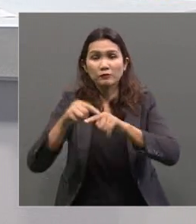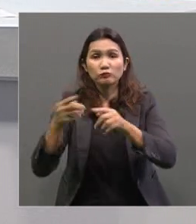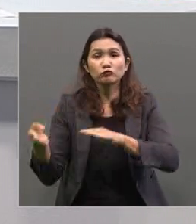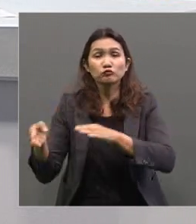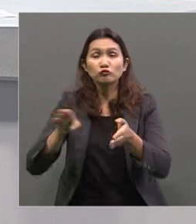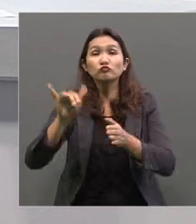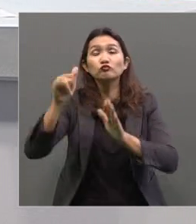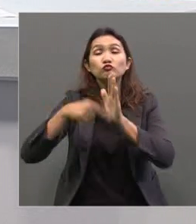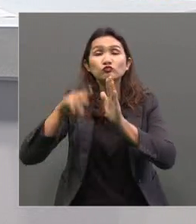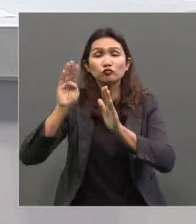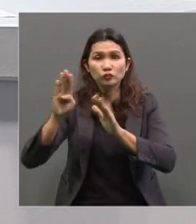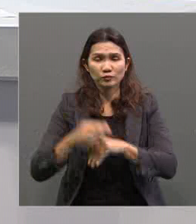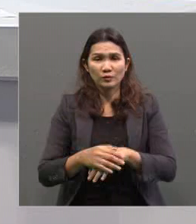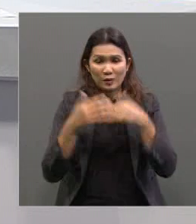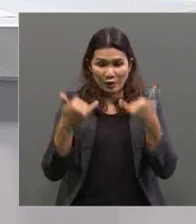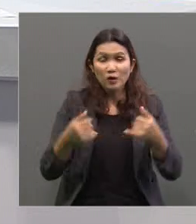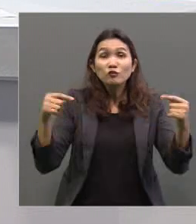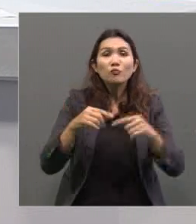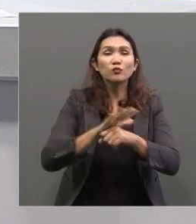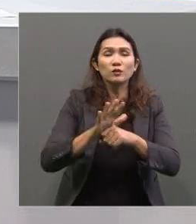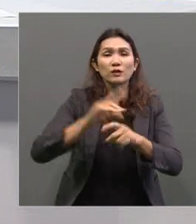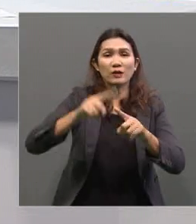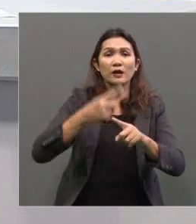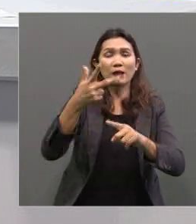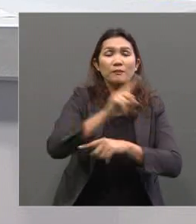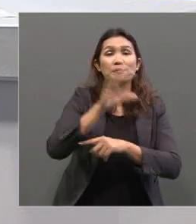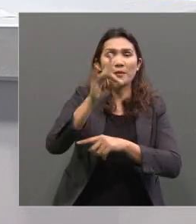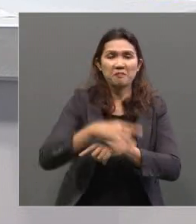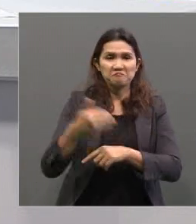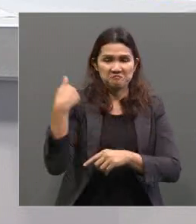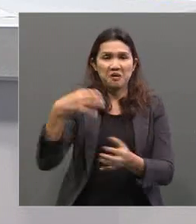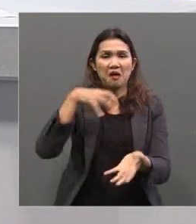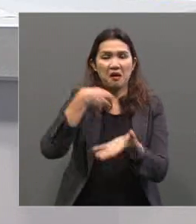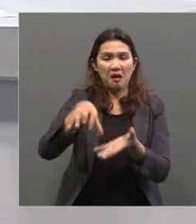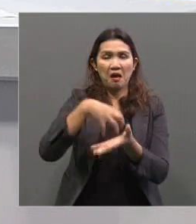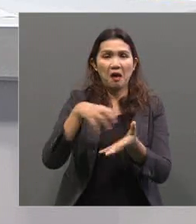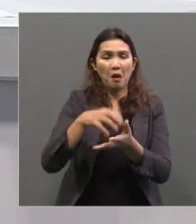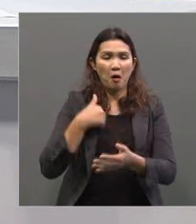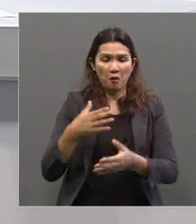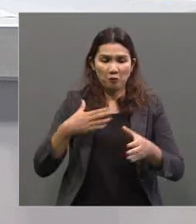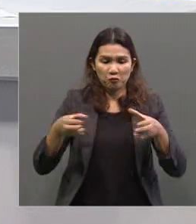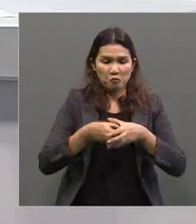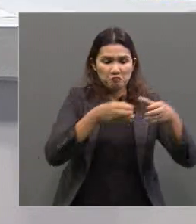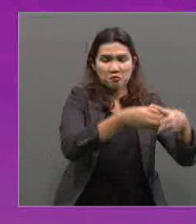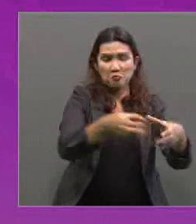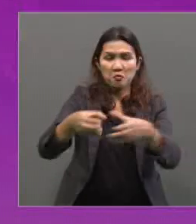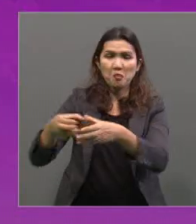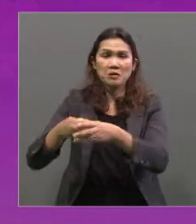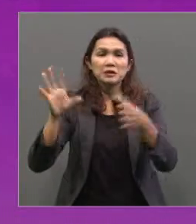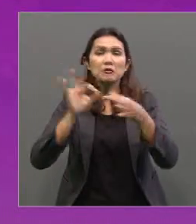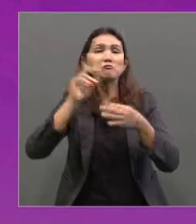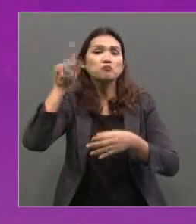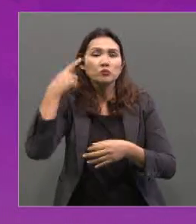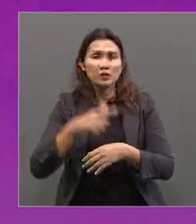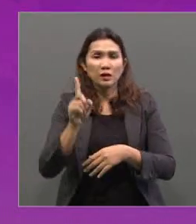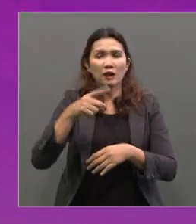าสวันนี้แหละวันสตรีสากล8มีนาคมออกมาแถลงนโยบายด้านผู้หญิงของแต่ละพรรคนะครับมีหลากหลายทีเดียวทั้ง